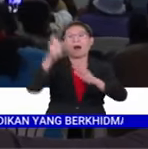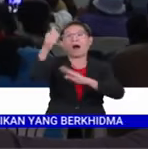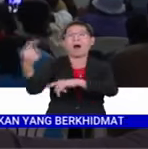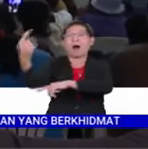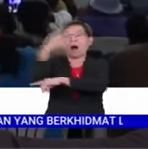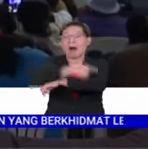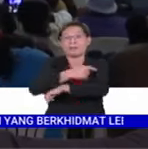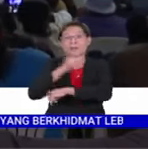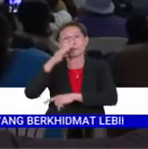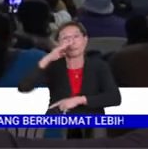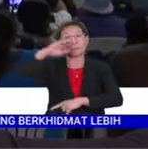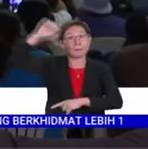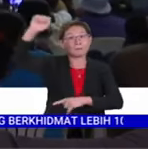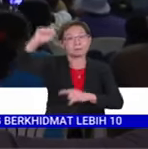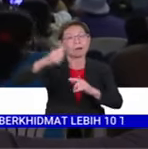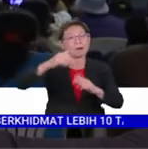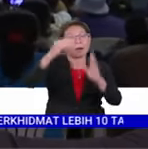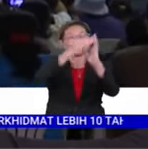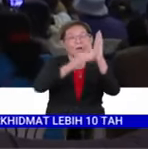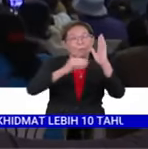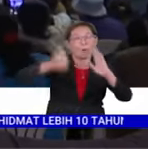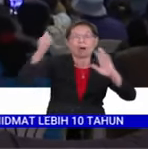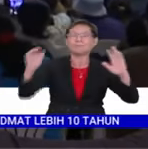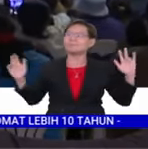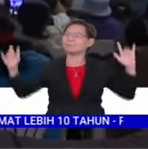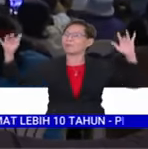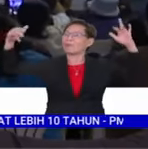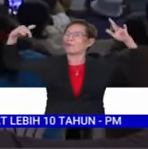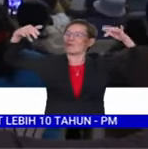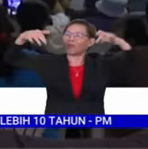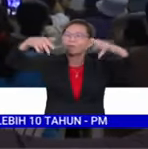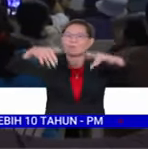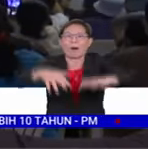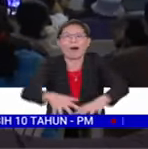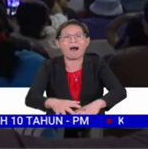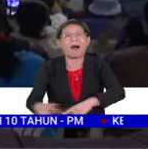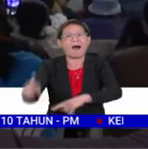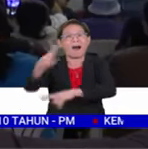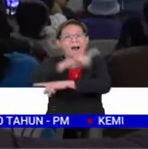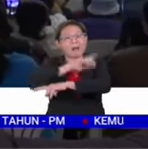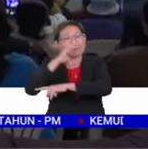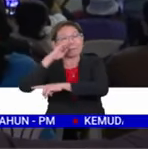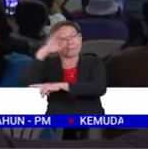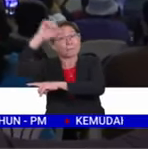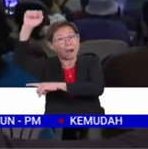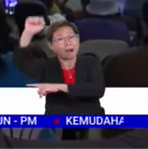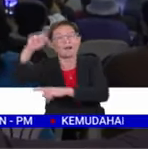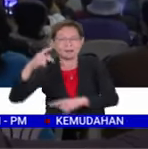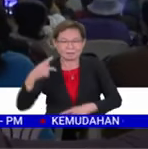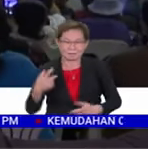Kebangsaan, iaitu perhimpunan Hari Kebangsaan, di mana